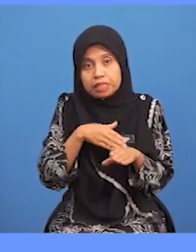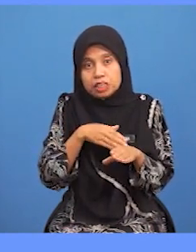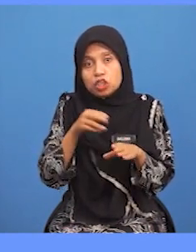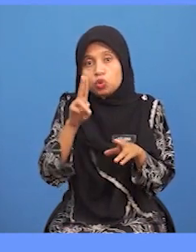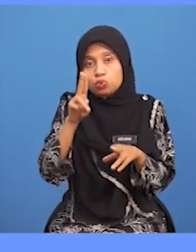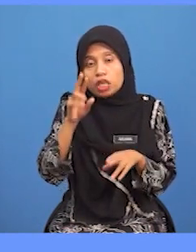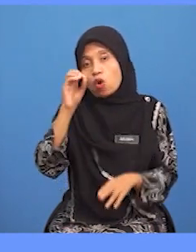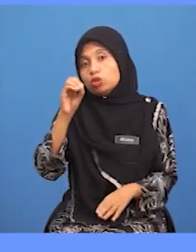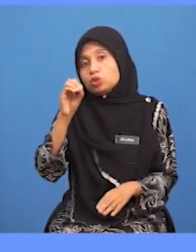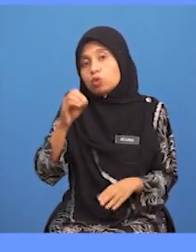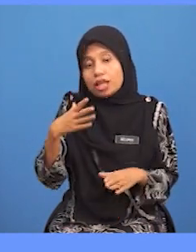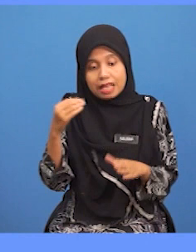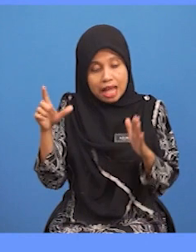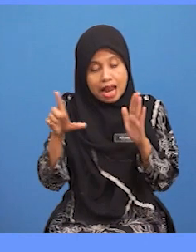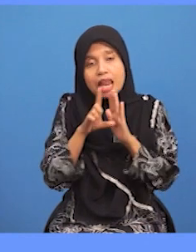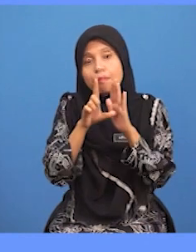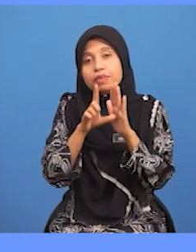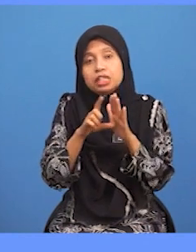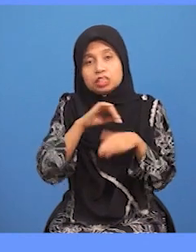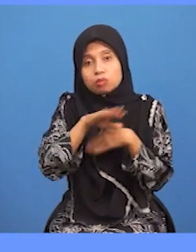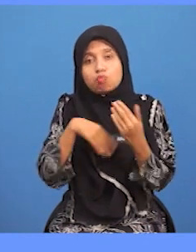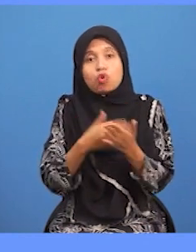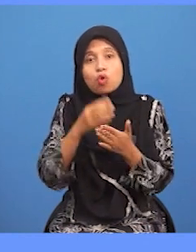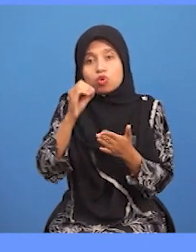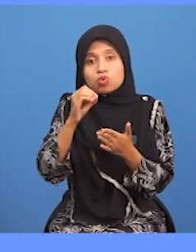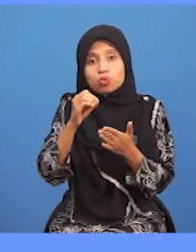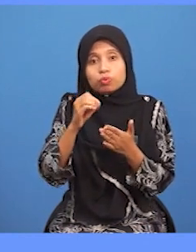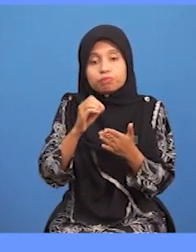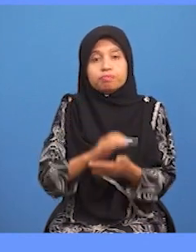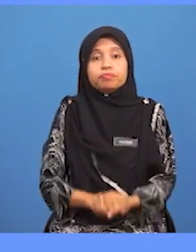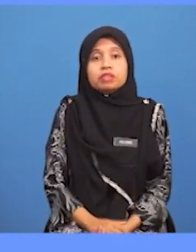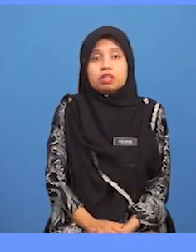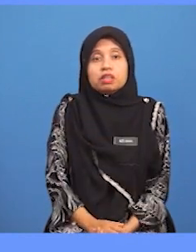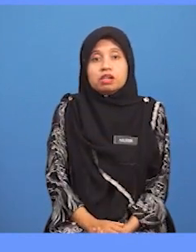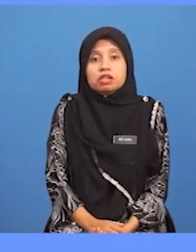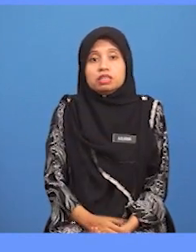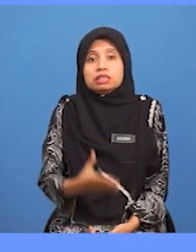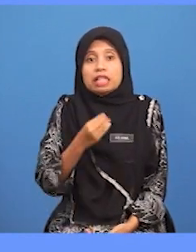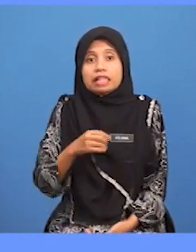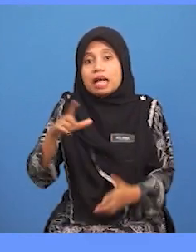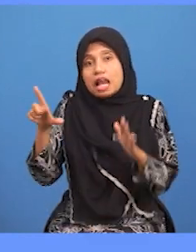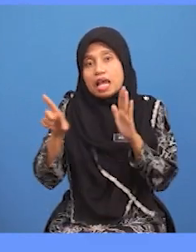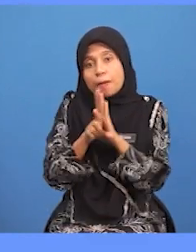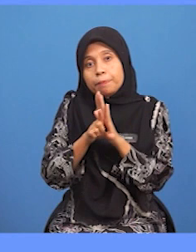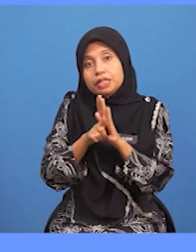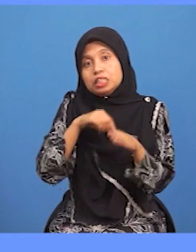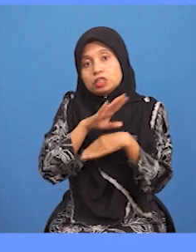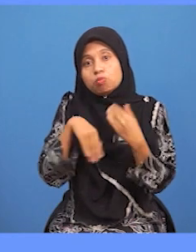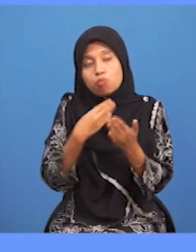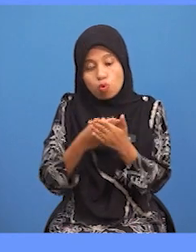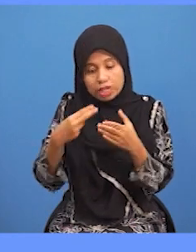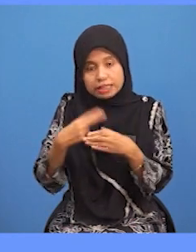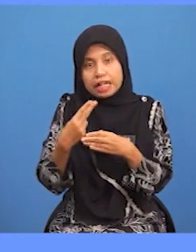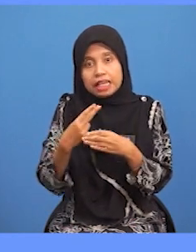unit kosong dan labelkan jumlah kos. Plotkan garisan jumlah hasil dan labelkan jumlah